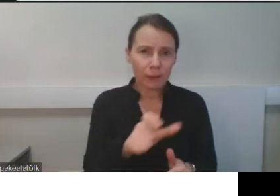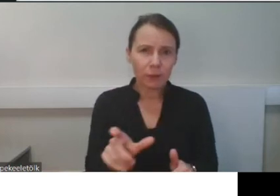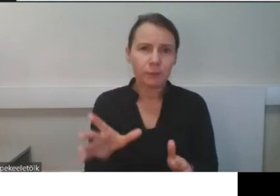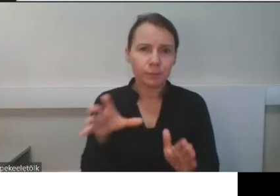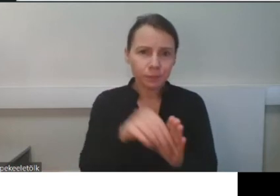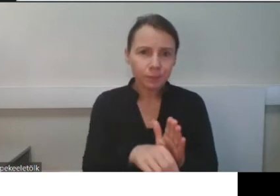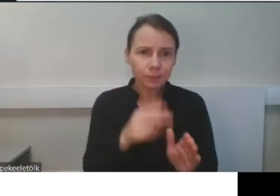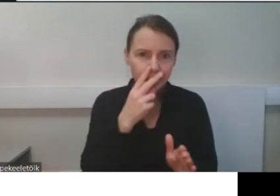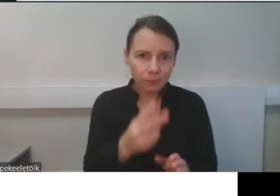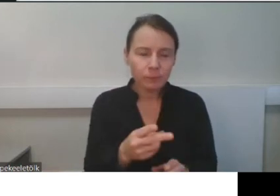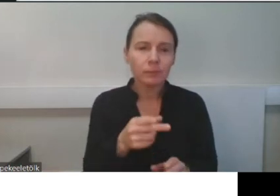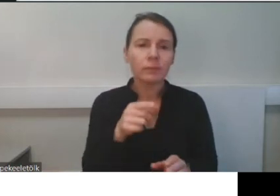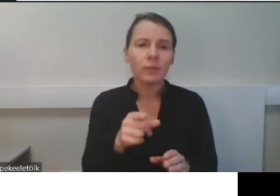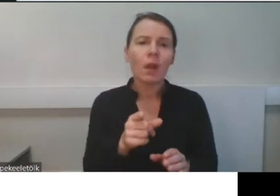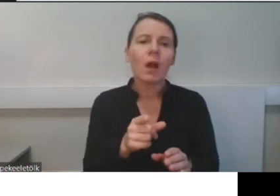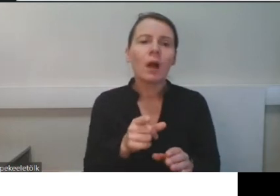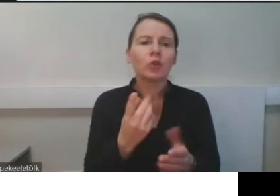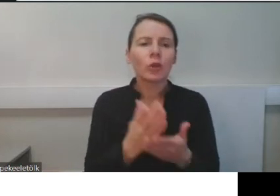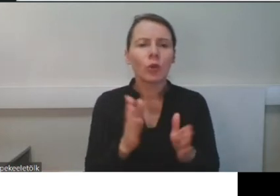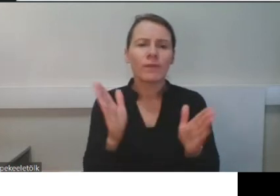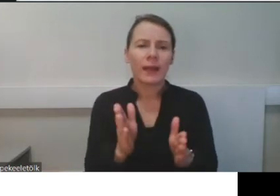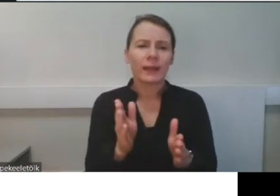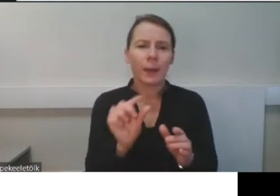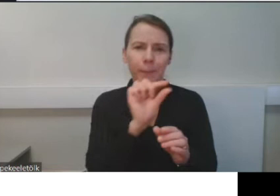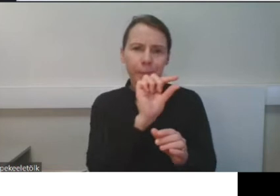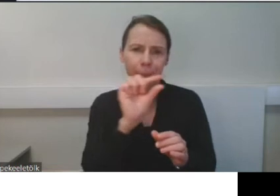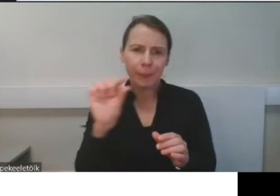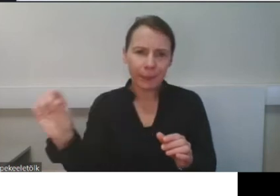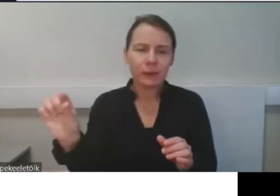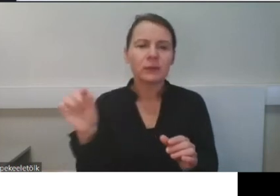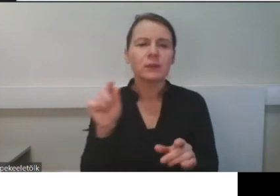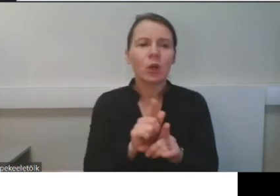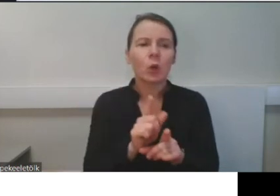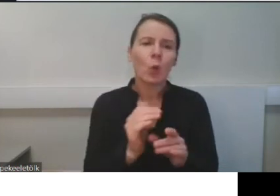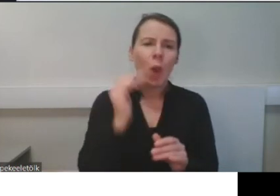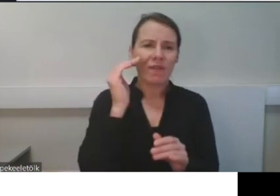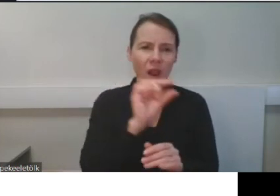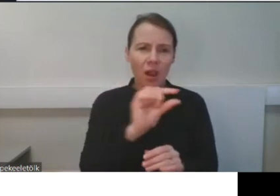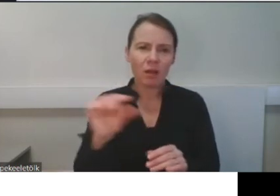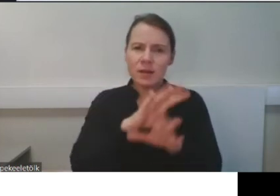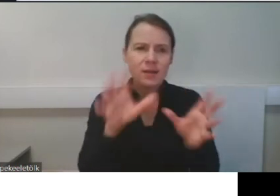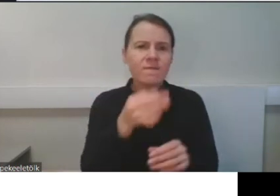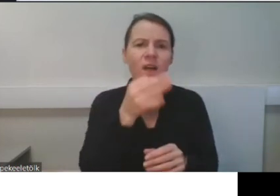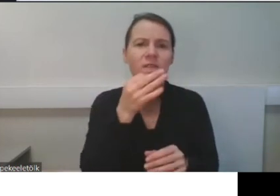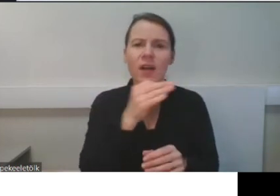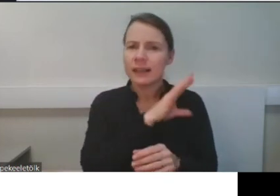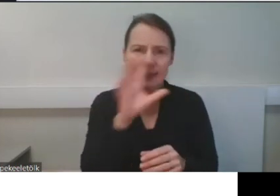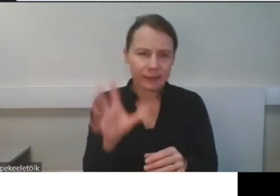aga need inimesed, kellel siis ei ole, keda on siis kokku cirka